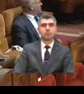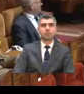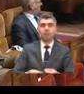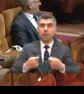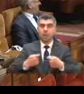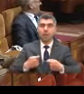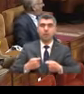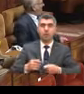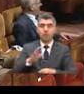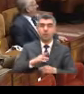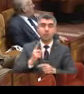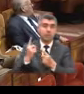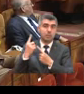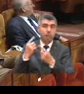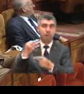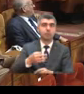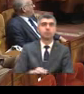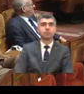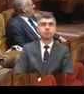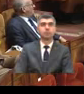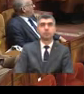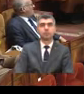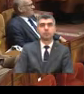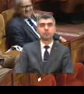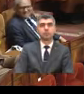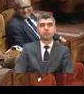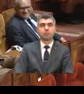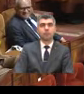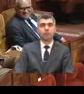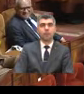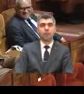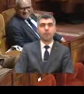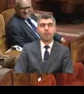أستاذ الرؤساء راه استمعنا لكم. السيد نائب تفضل.